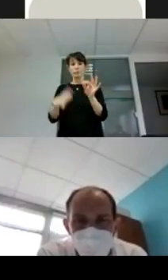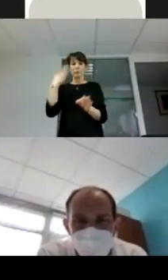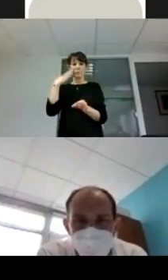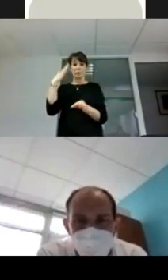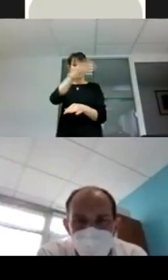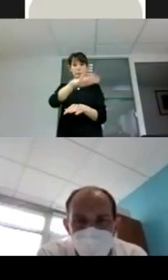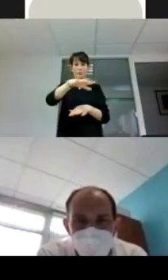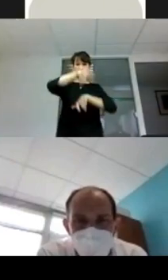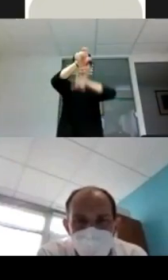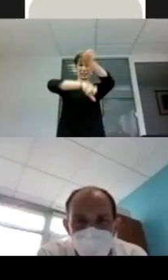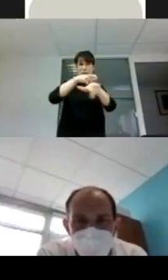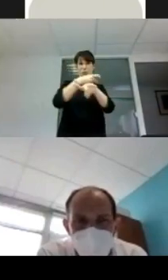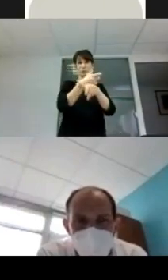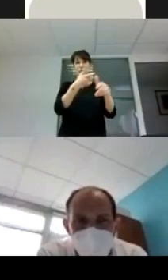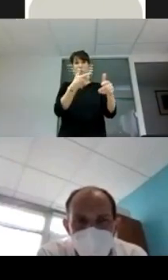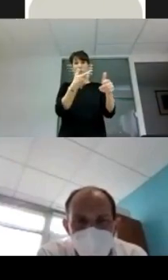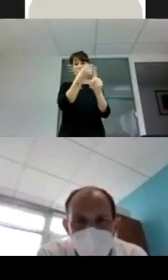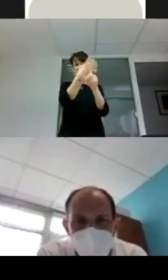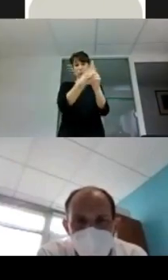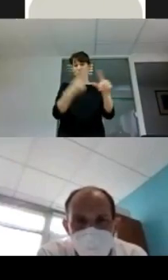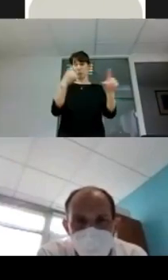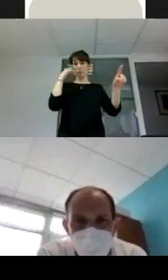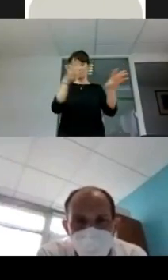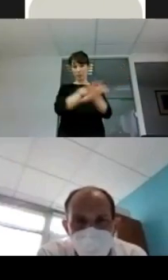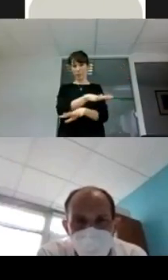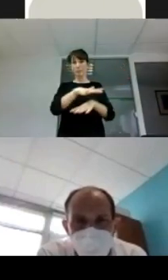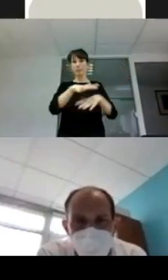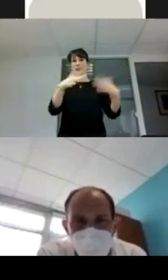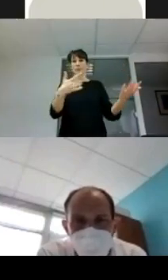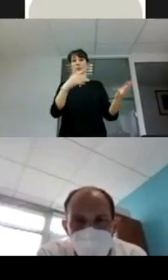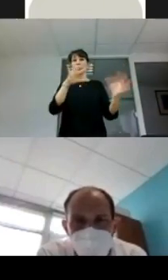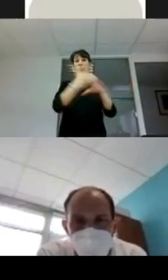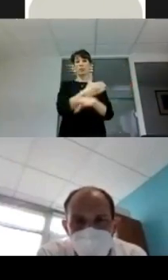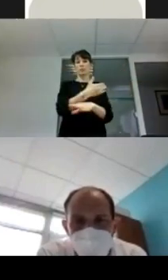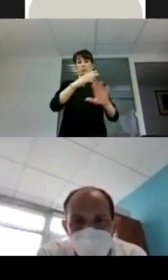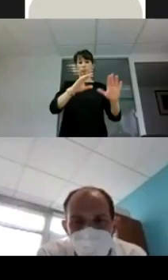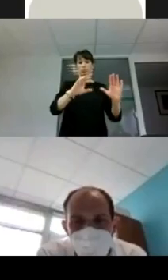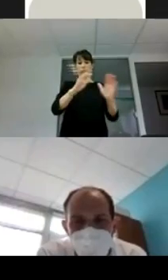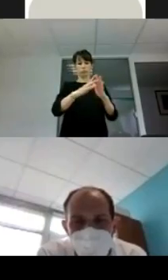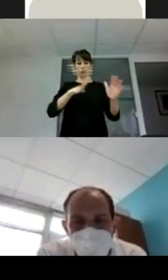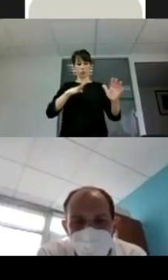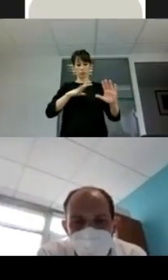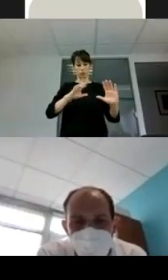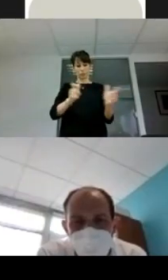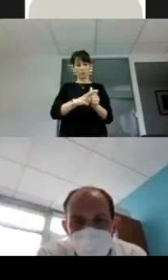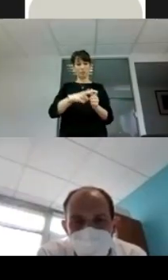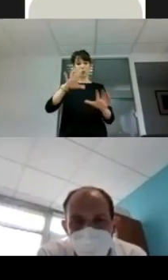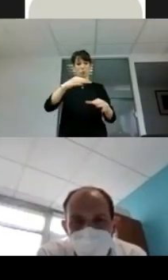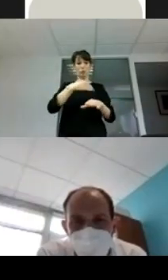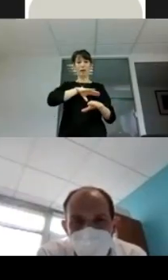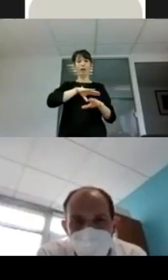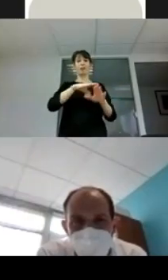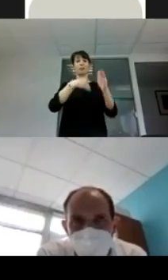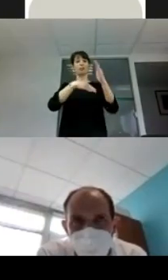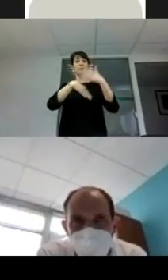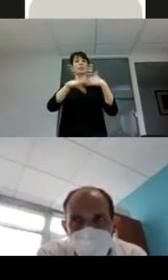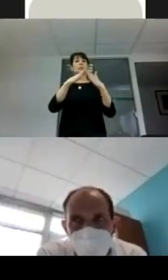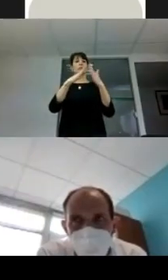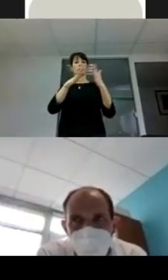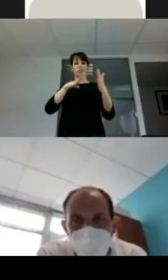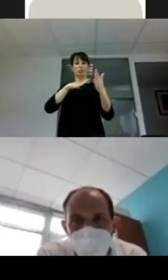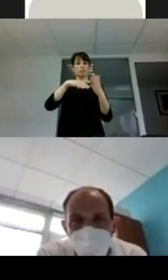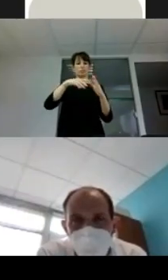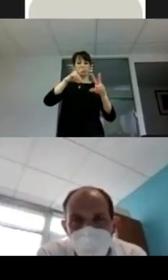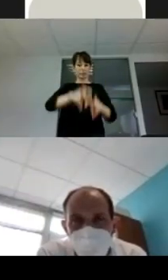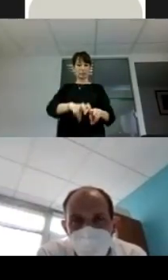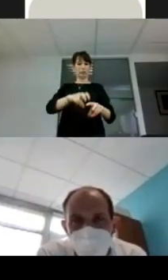En conclusion, dans la population générale asymptomatique, le dépistage se fait par le test et